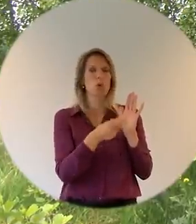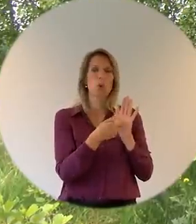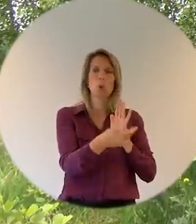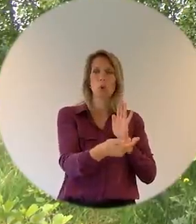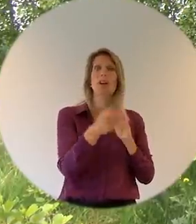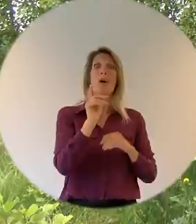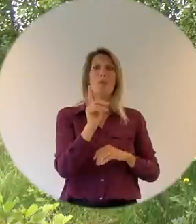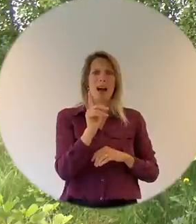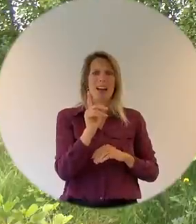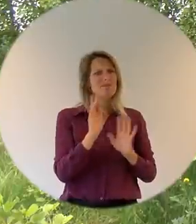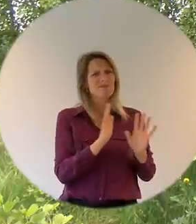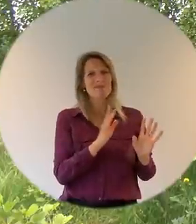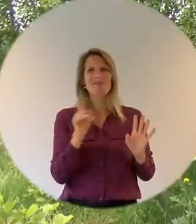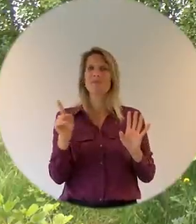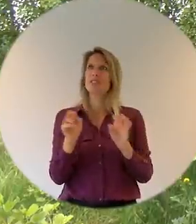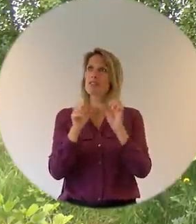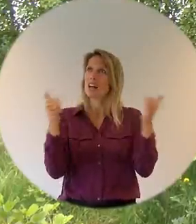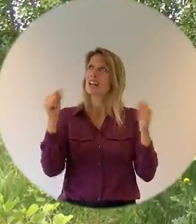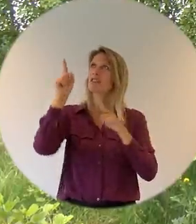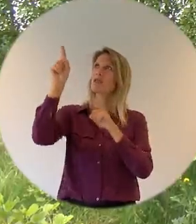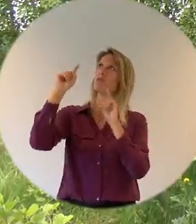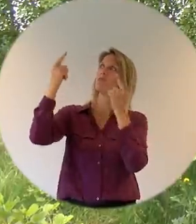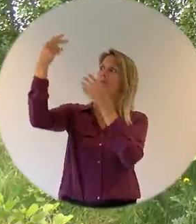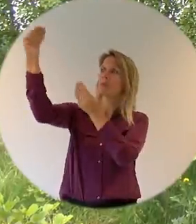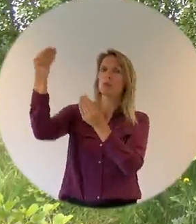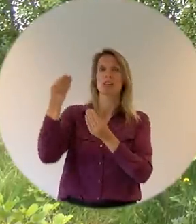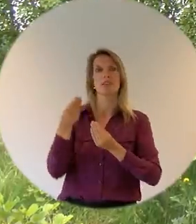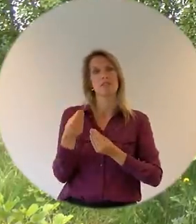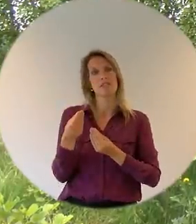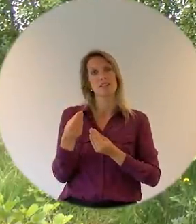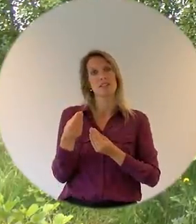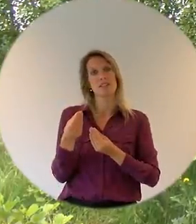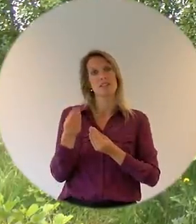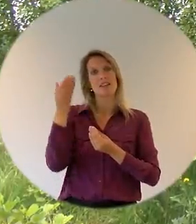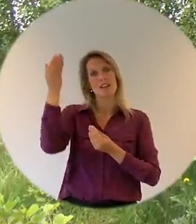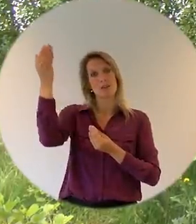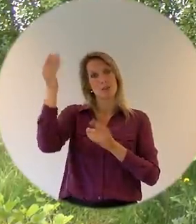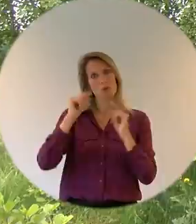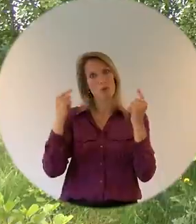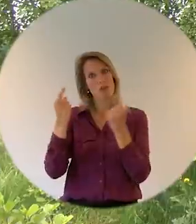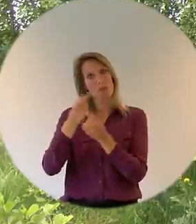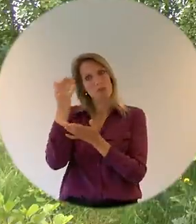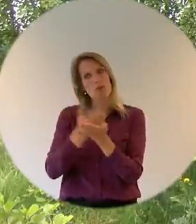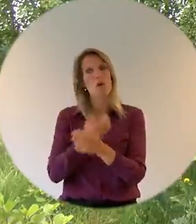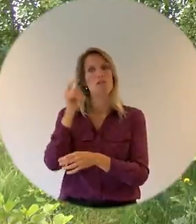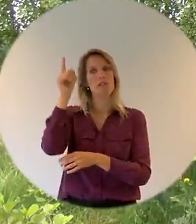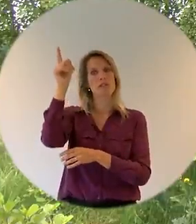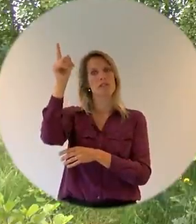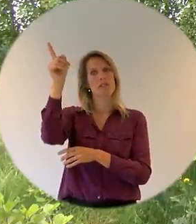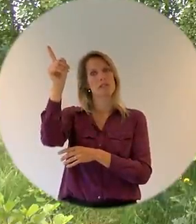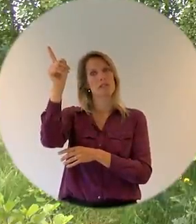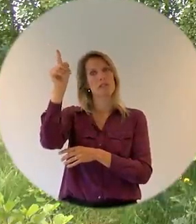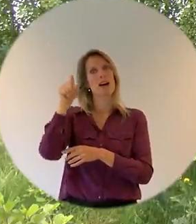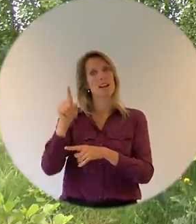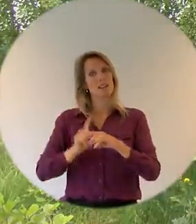de vrijheid die u ons geeft en die u voor ons hebt verworven, bewerkstelligd op